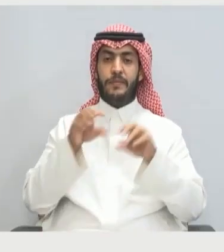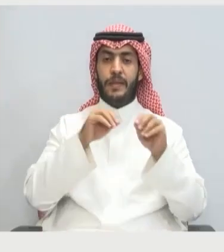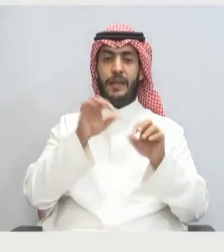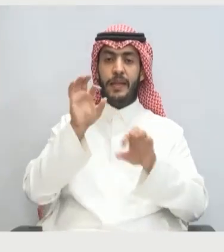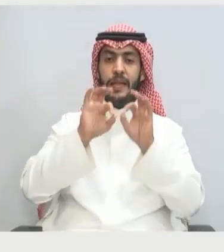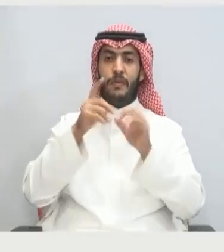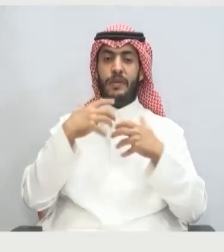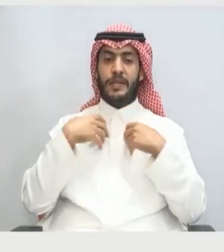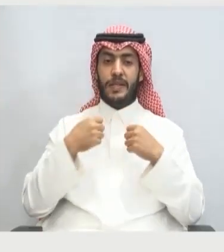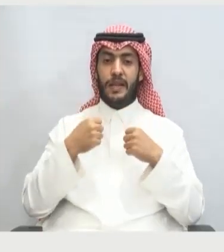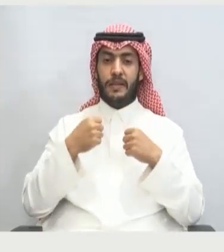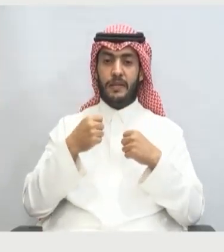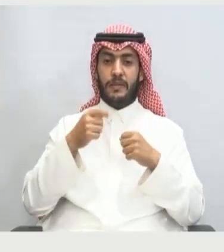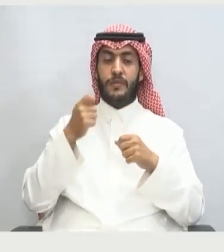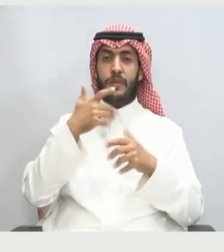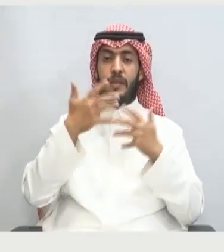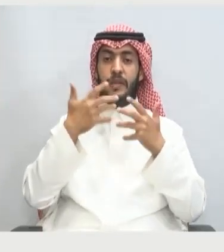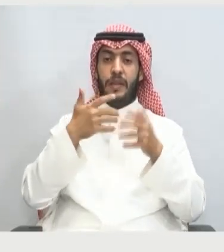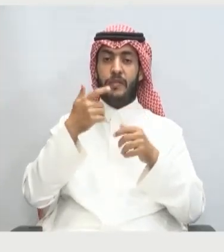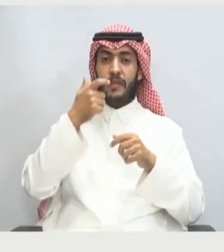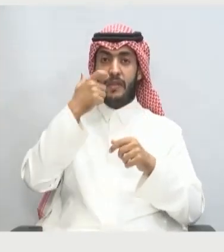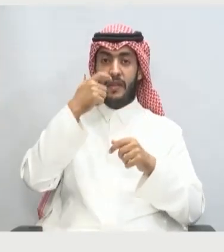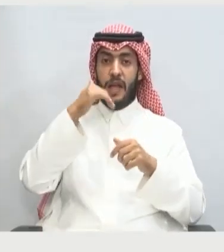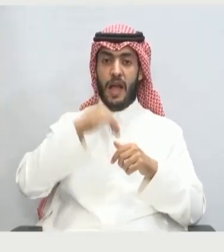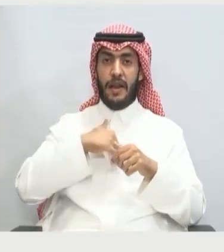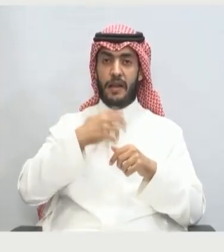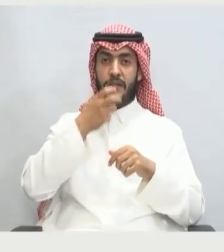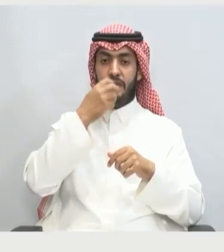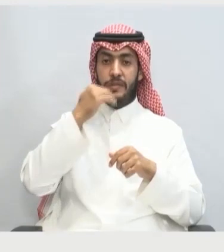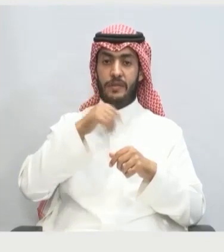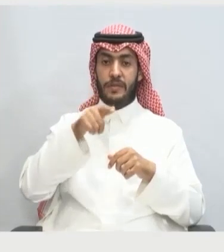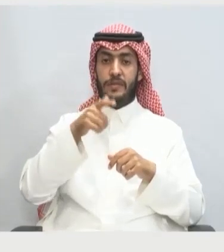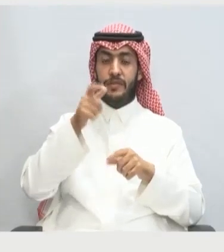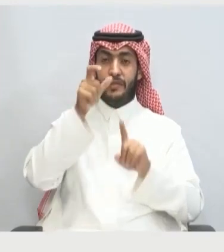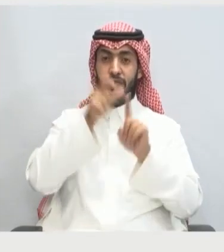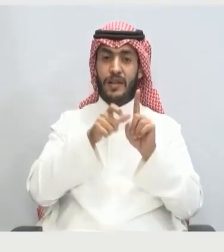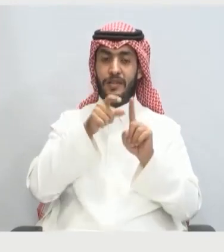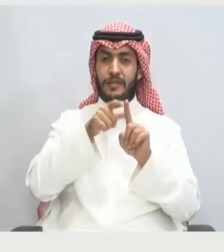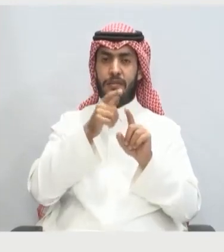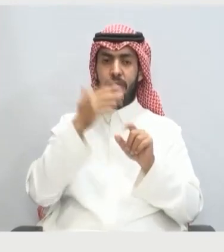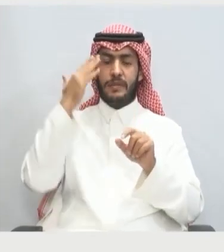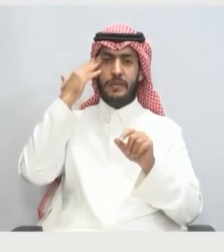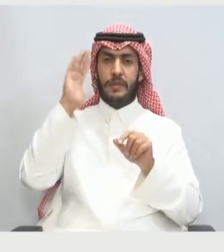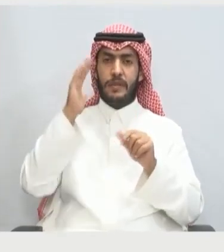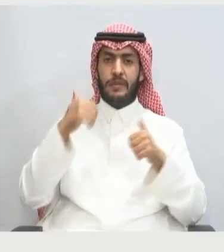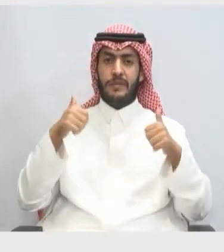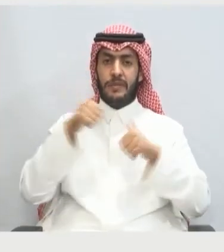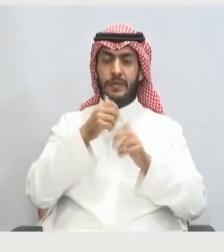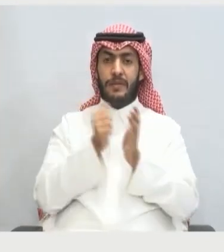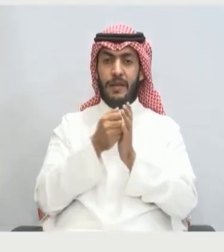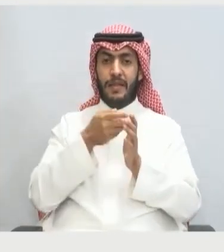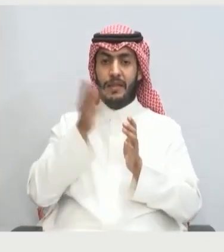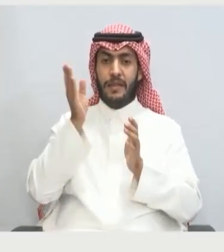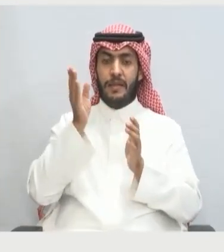الى الكيمياء والصحه سرعه التفاعل ودرجه حراره الجسم لاحظ هذا الشخص هو نسي معطفه عندما خرج